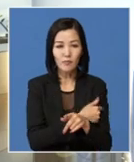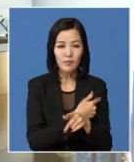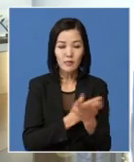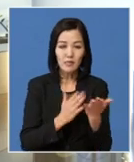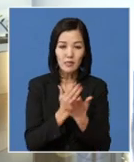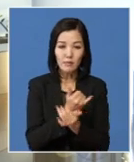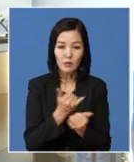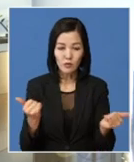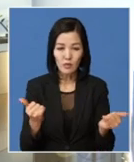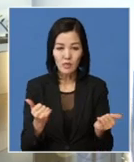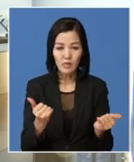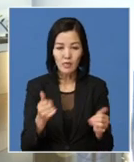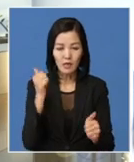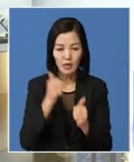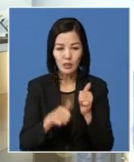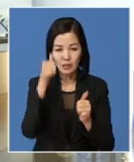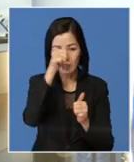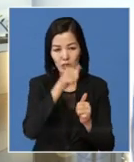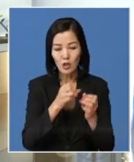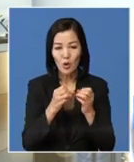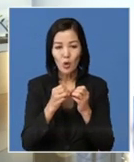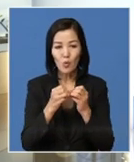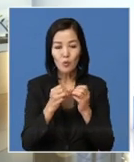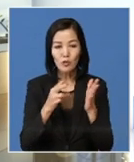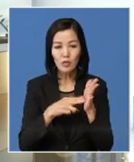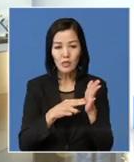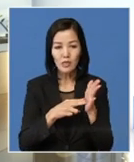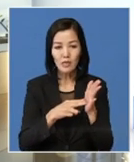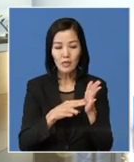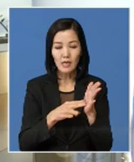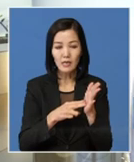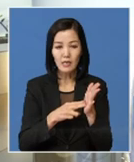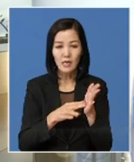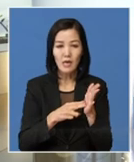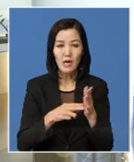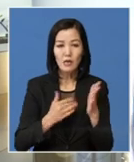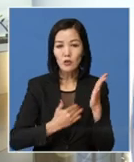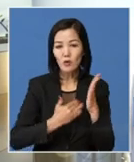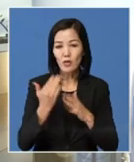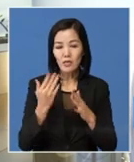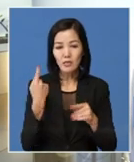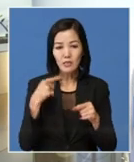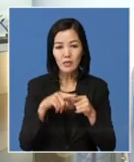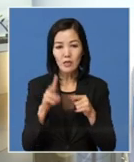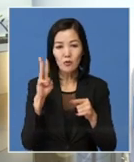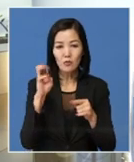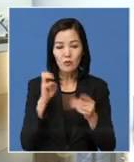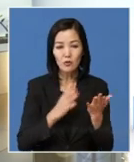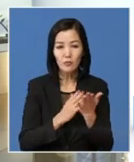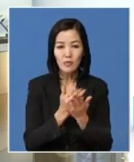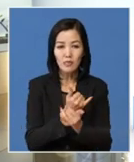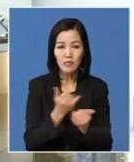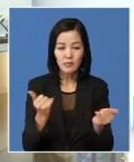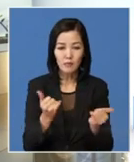қызмет көрсетіледі. Жыл сайын 17 титулдық травматология және ортопедия саласында жоғары технологиялы 300 медициналық